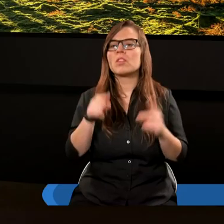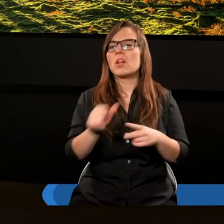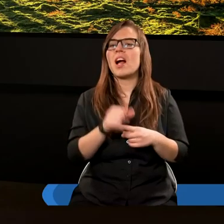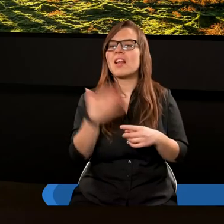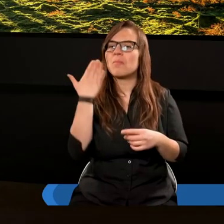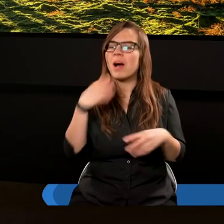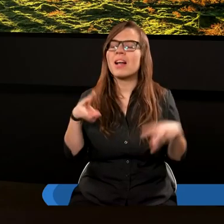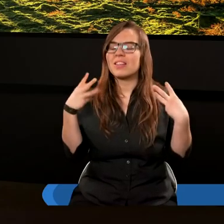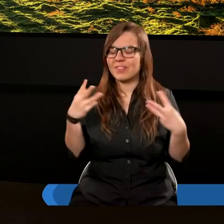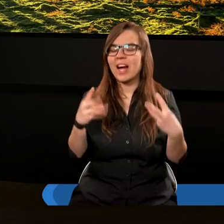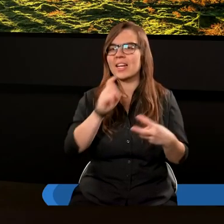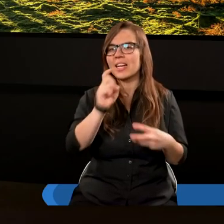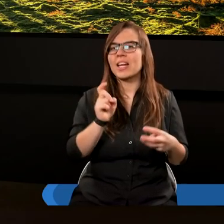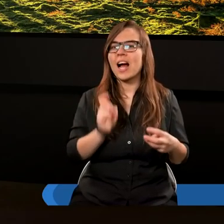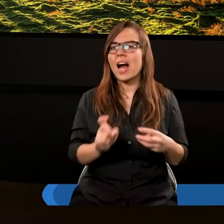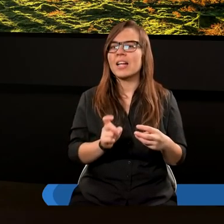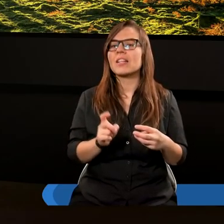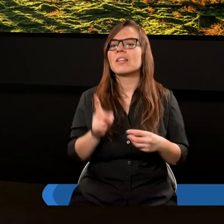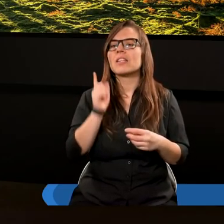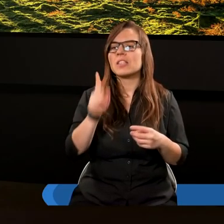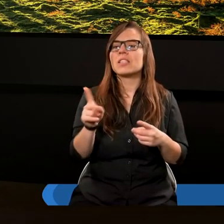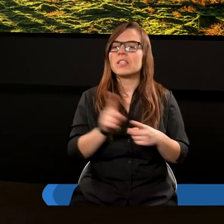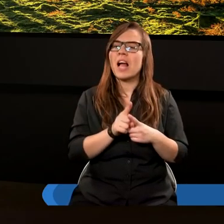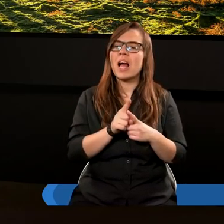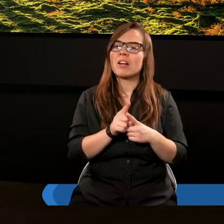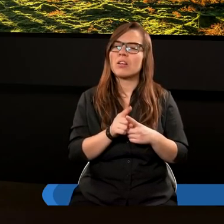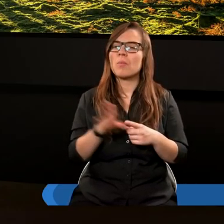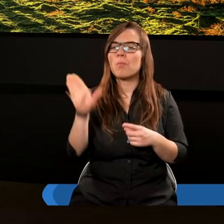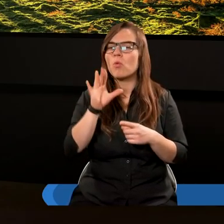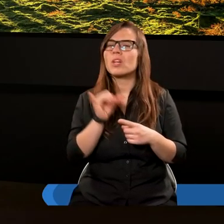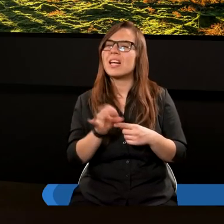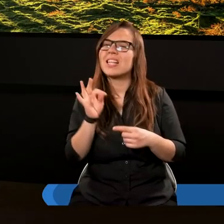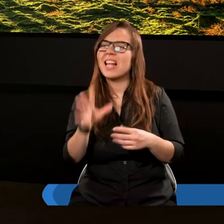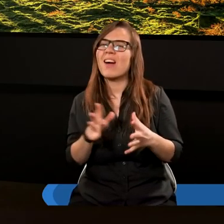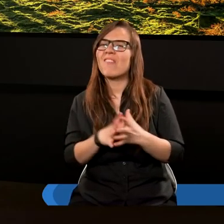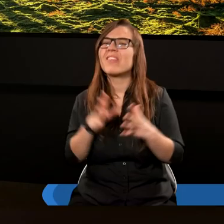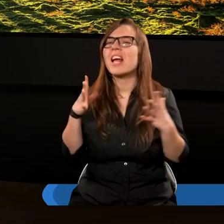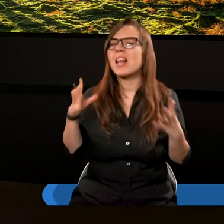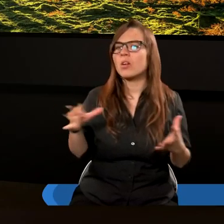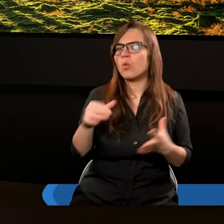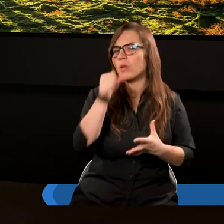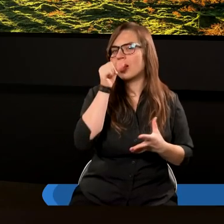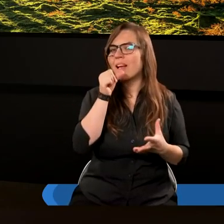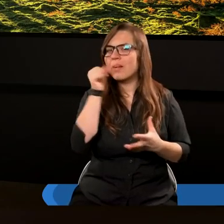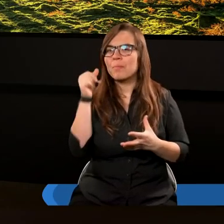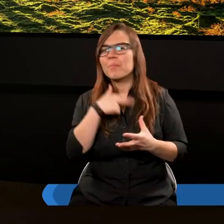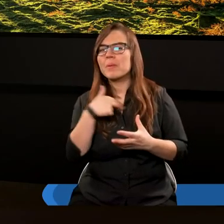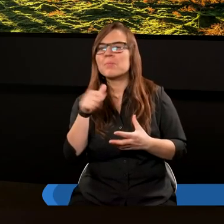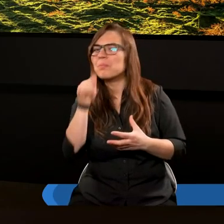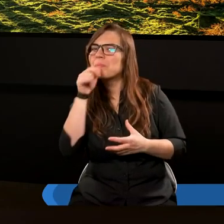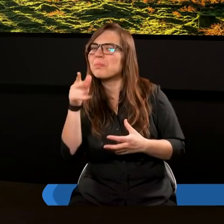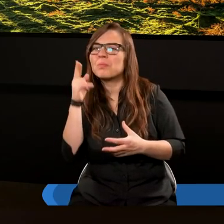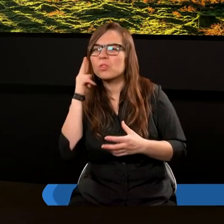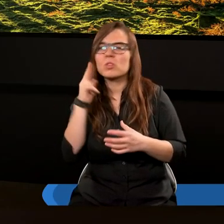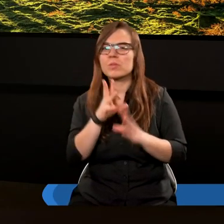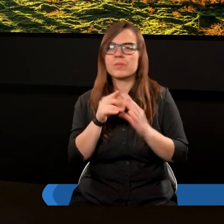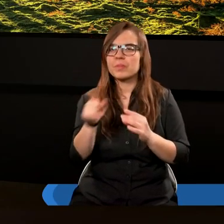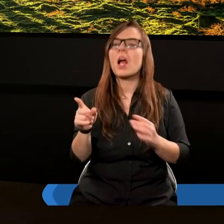bardzo ważne zagadnienie. Jeszcze tylko dodam jedną rzecz, Bóg jest taką wielką tajemnicą. My do końca Go nie pojmiemy, ale jak